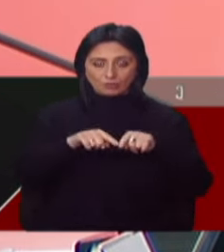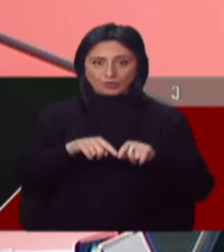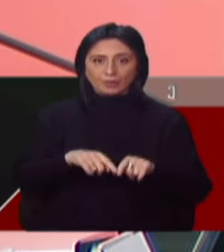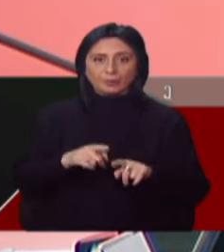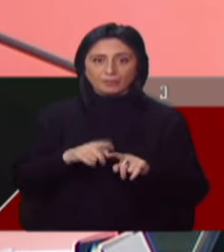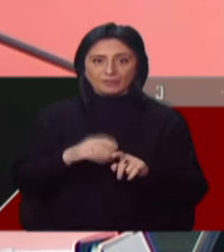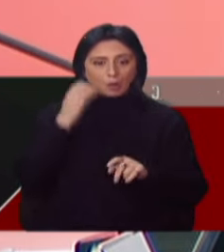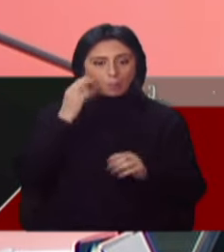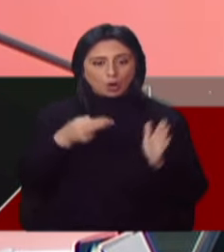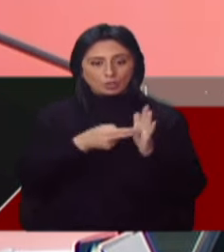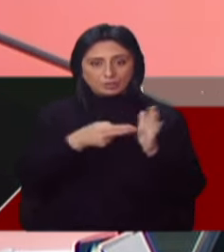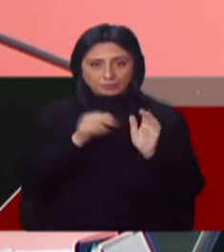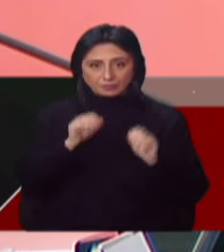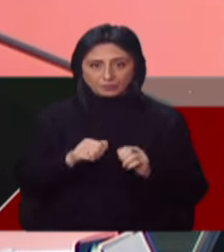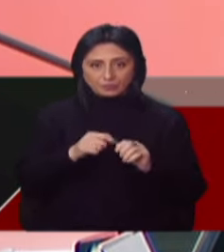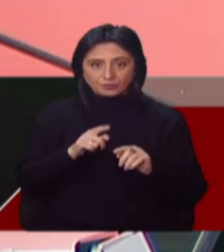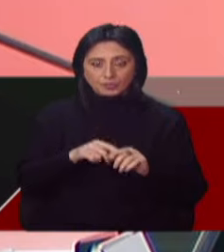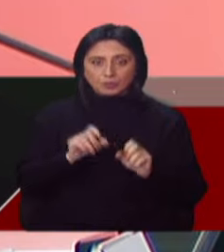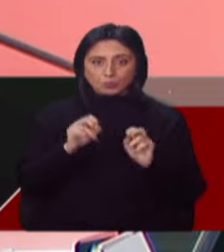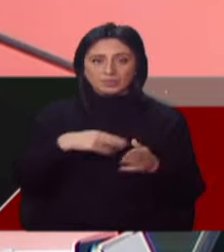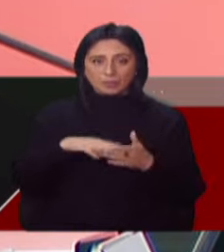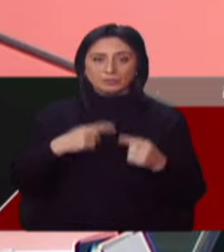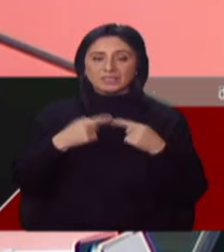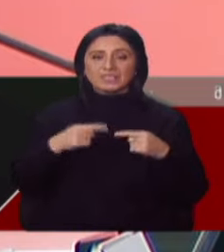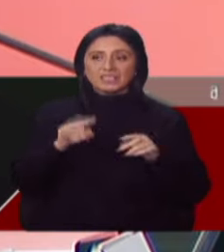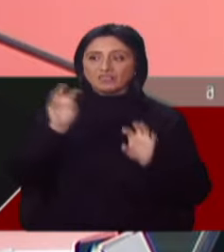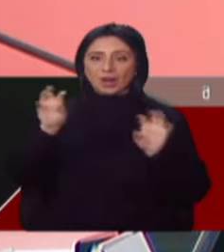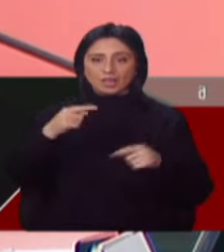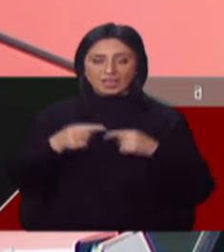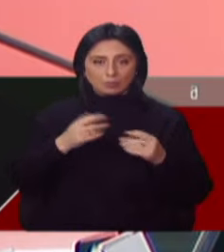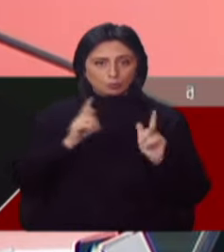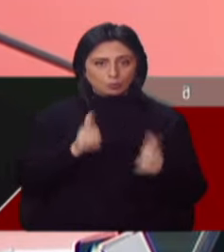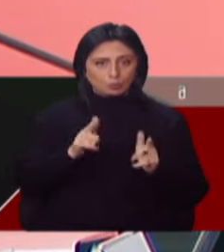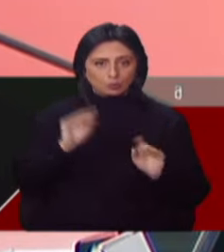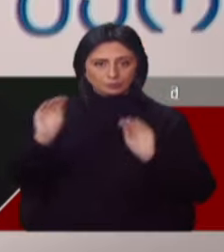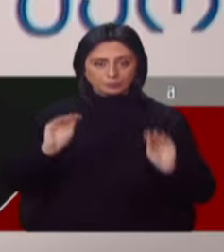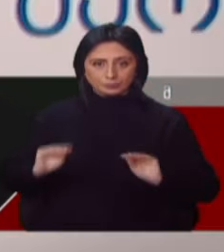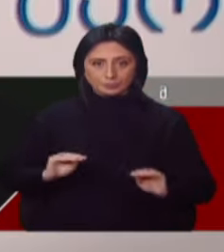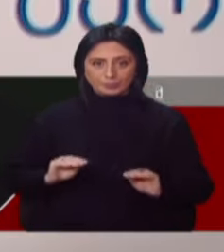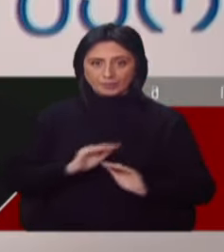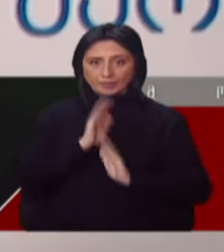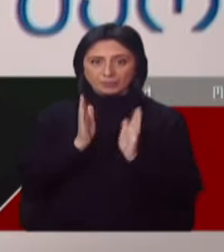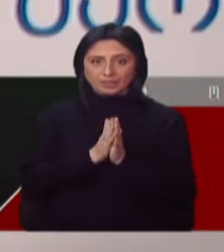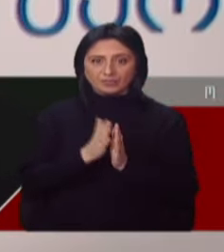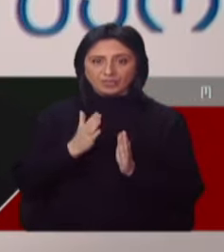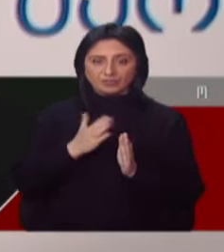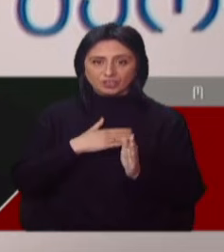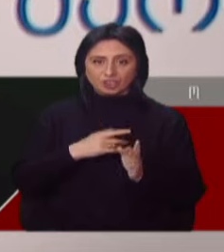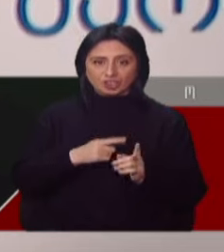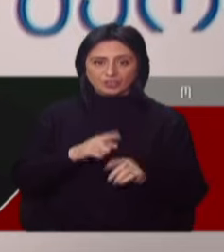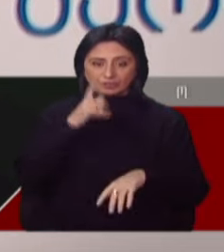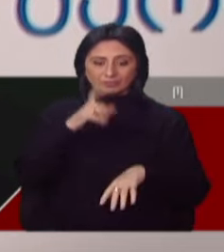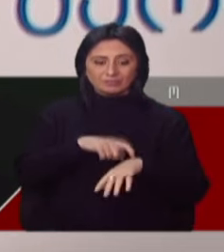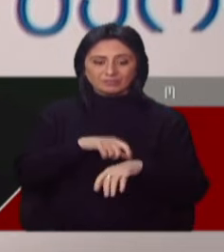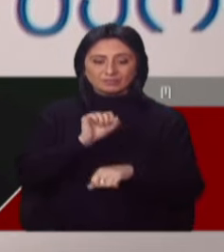მობილურის დასატენი წერტილებით, მართვისა და უსაფრთხოების სხვა თანამედროვე სისტემებით. მთლიანობაში ჩვენ ინტერვალის